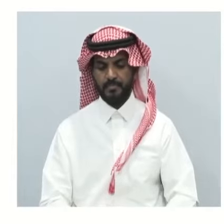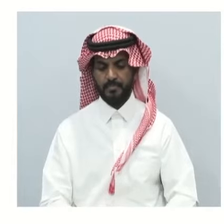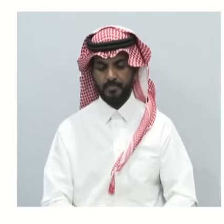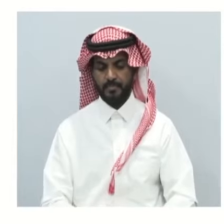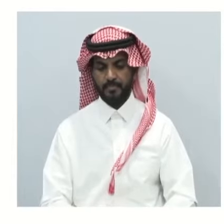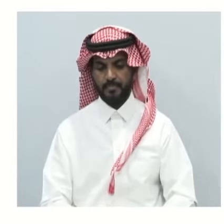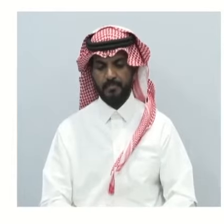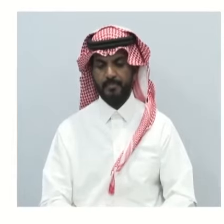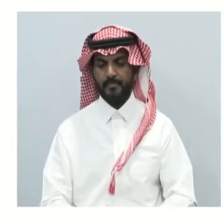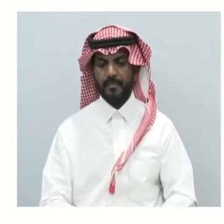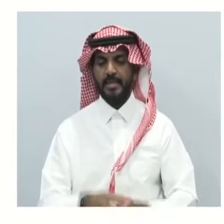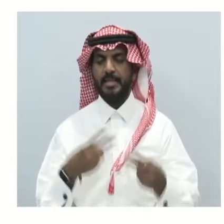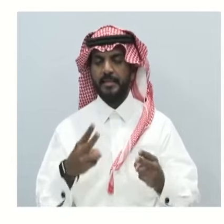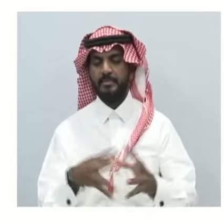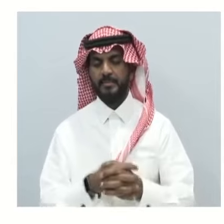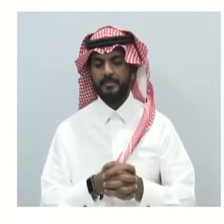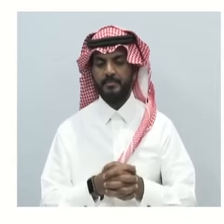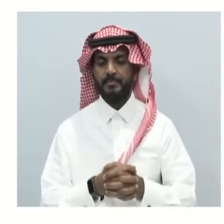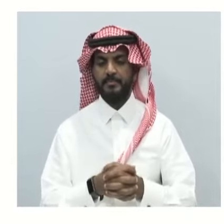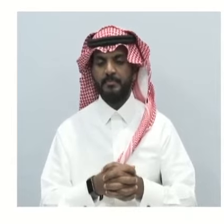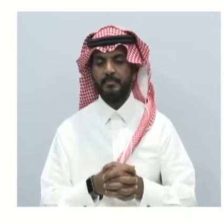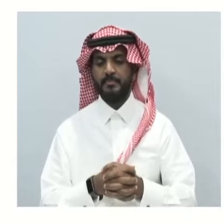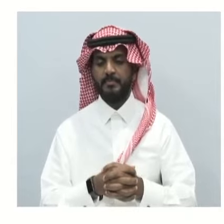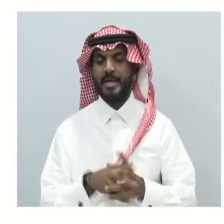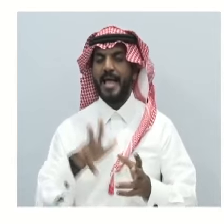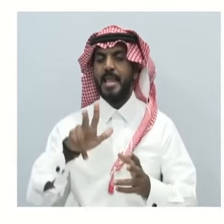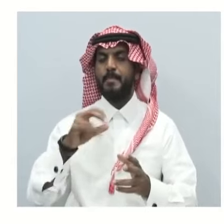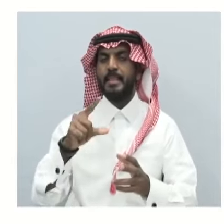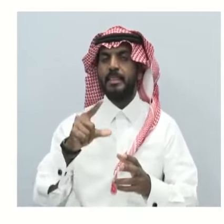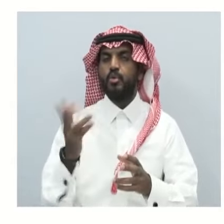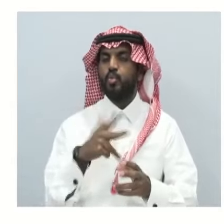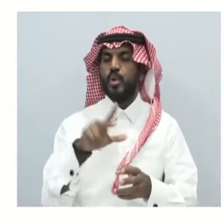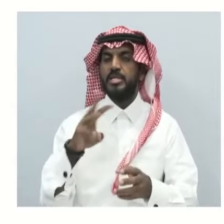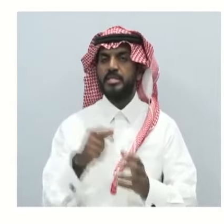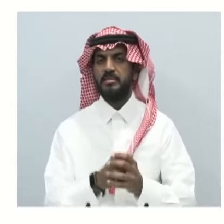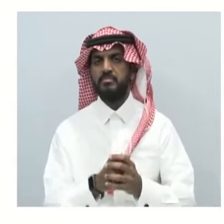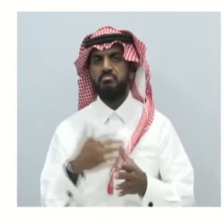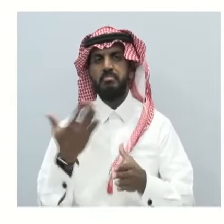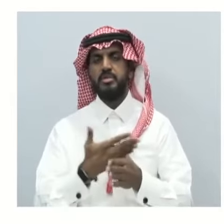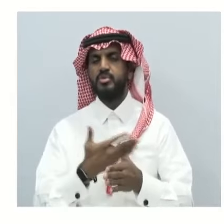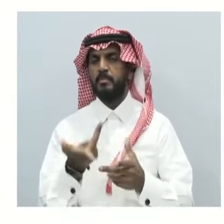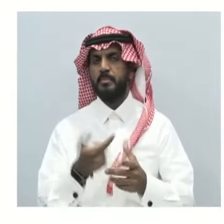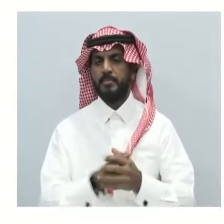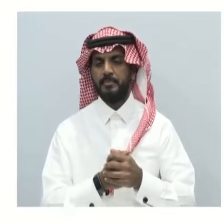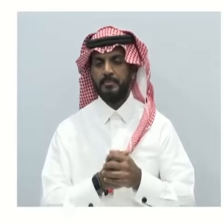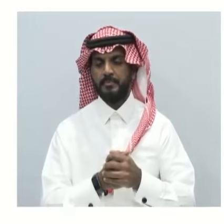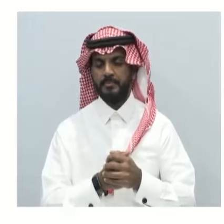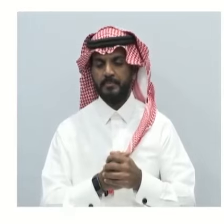لنبدا طلابنا وطالباتنا بالمد والجزر ما الذي يسببه المد والجزر